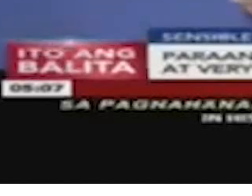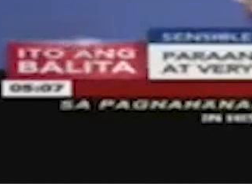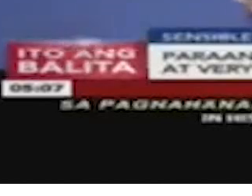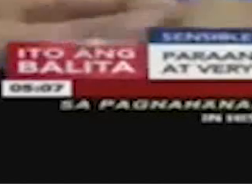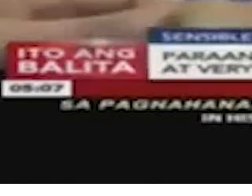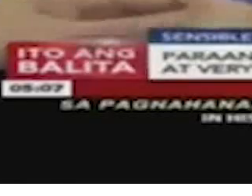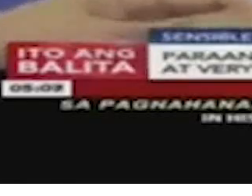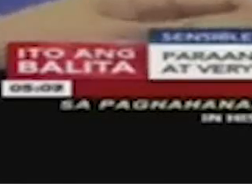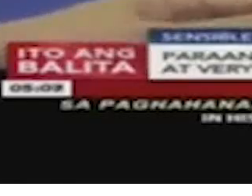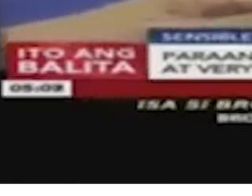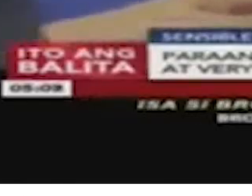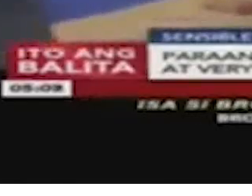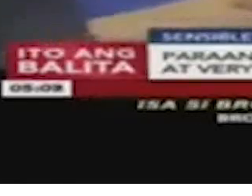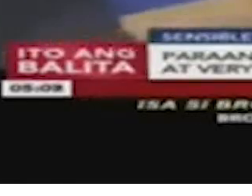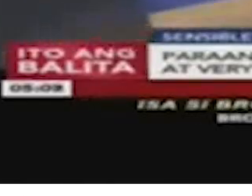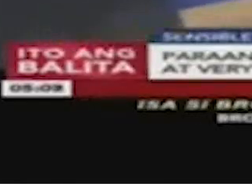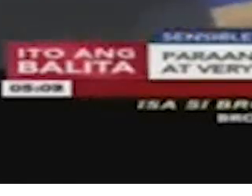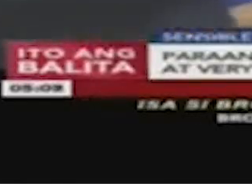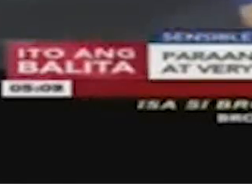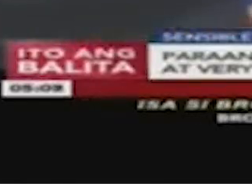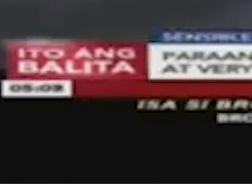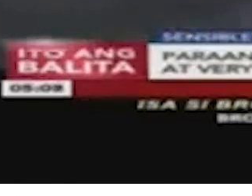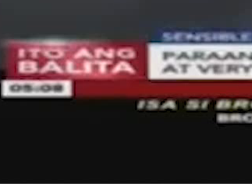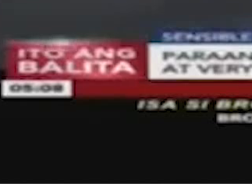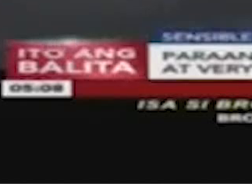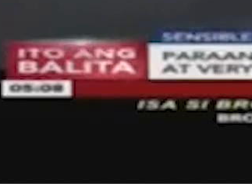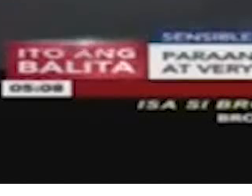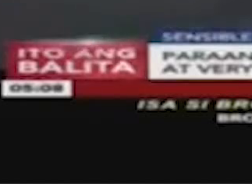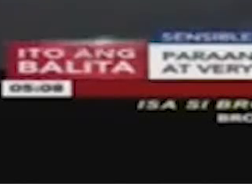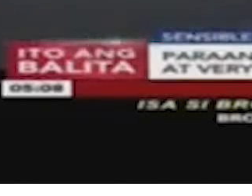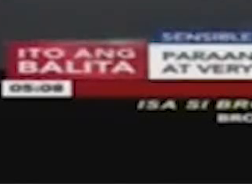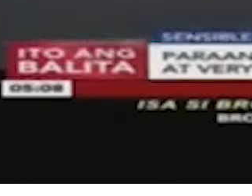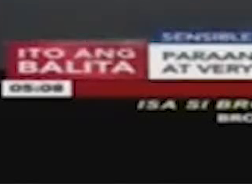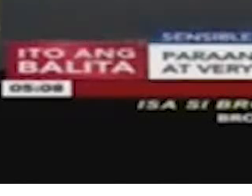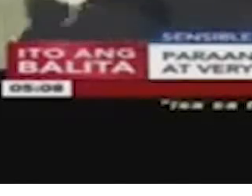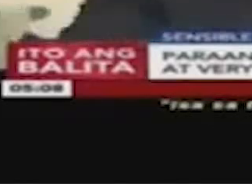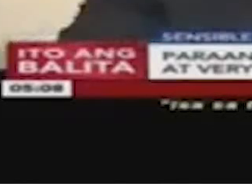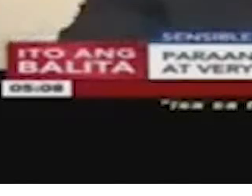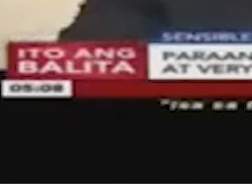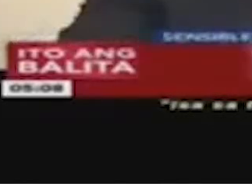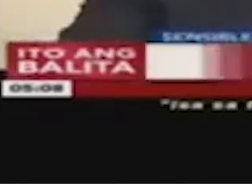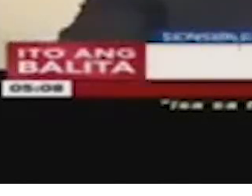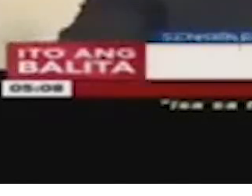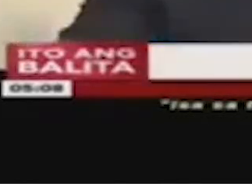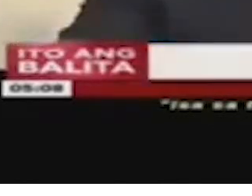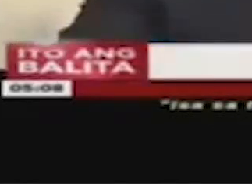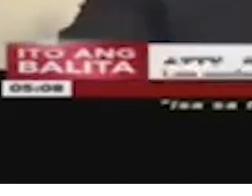ng karunungan, isa si Brother Eli sa kanyang pinakikinggan. Isa sa talagang paborito